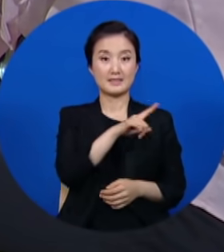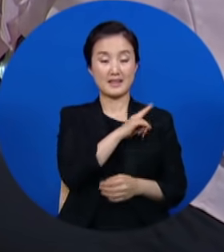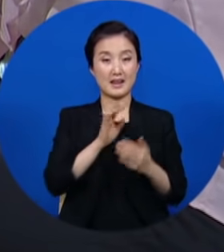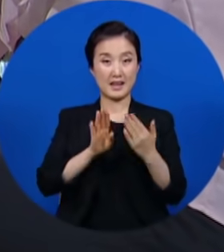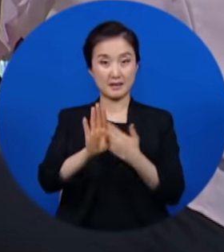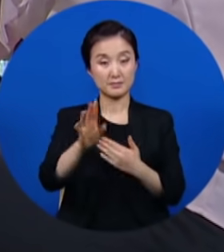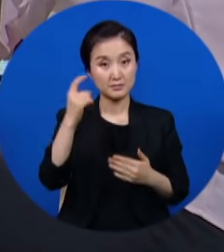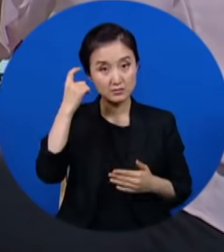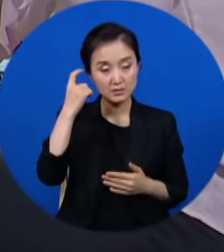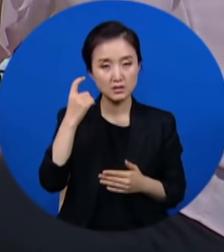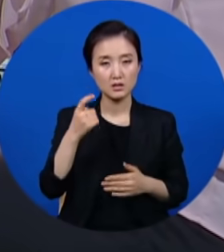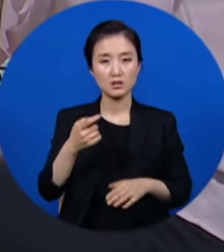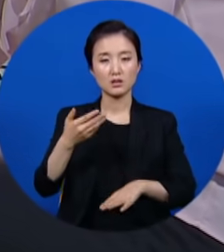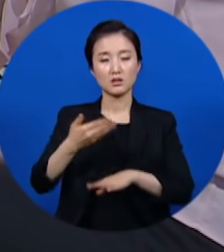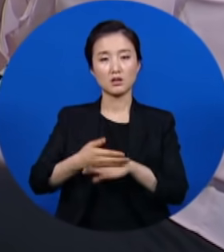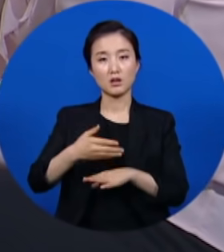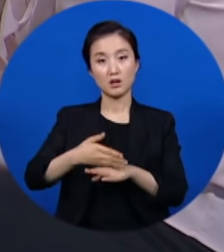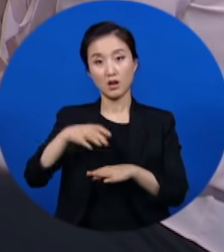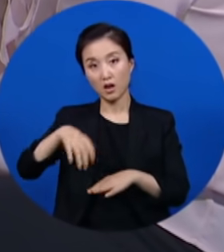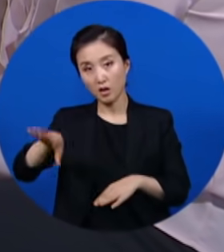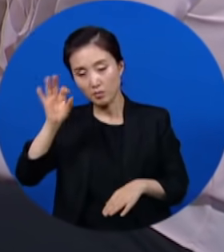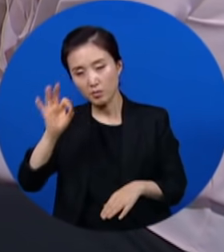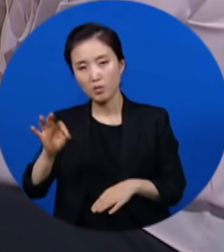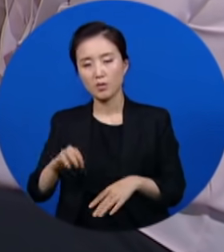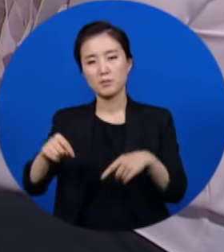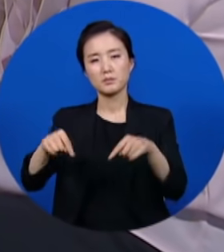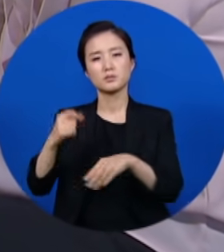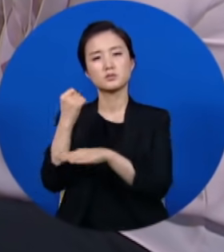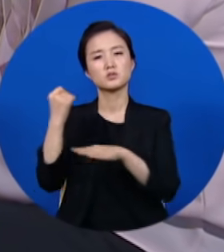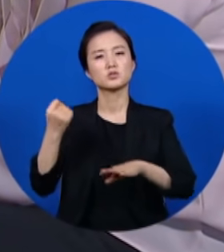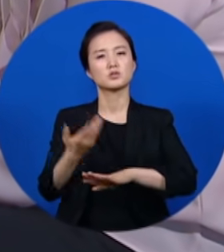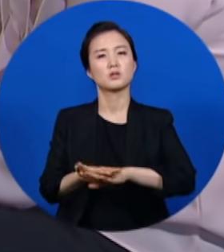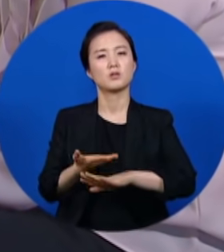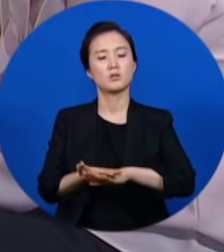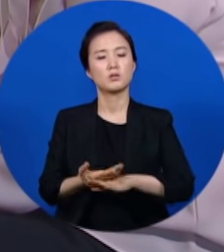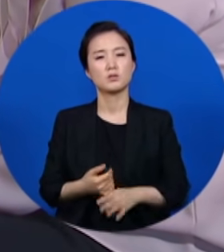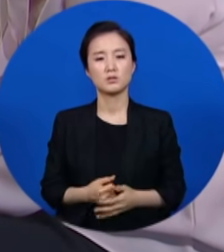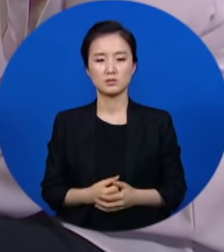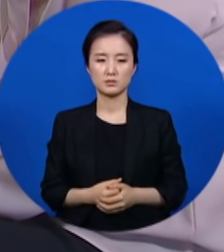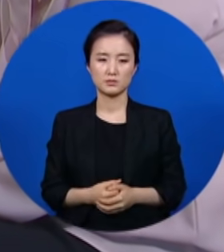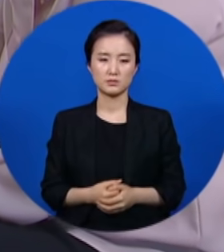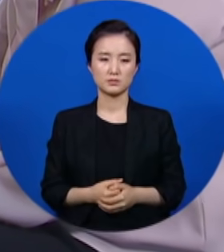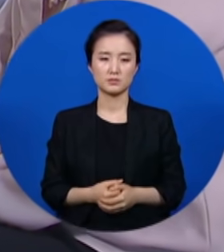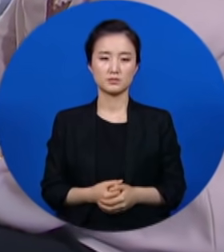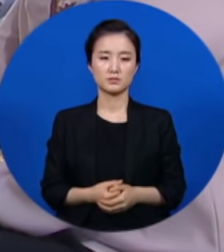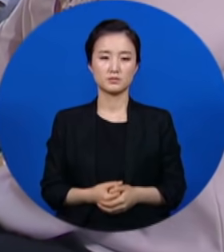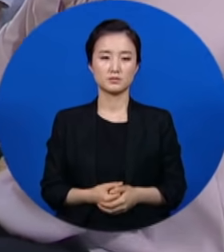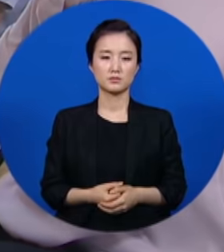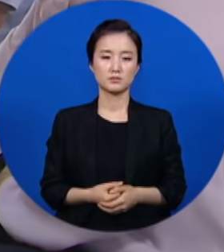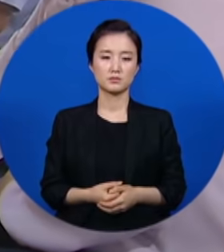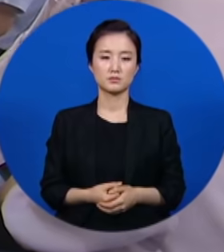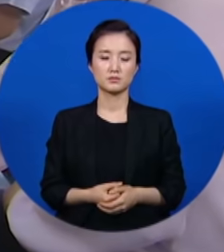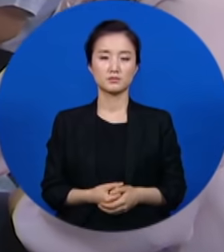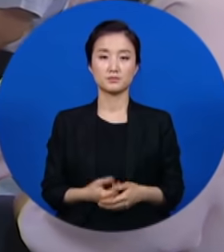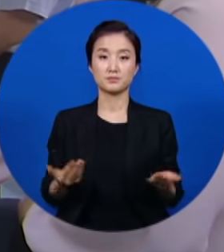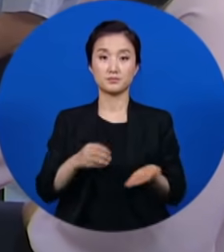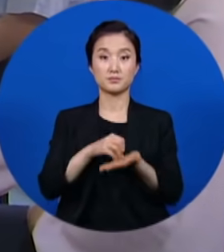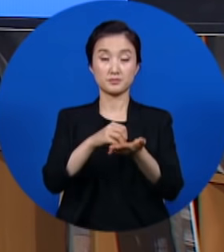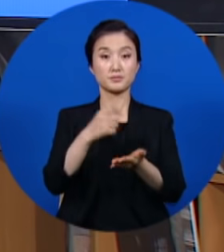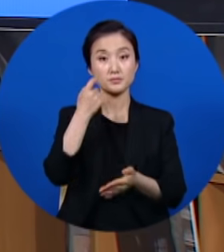다른 데가 더 면적 기준이 바뀌어 거든요 몇 년 이게 취중 못하면 눈 펜 으로 전락해